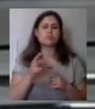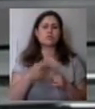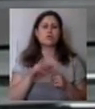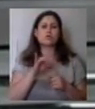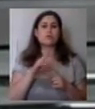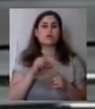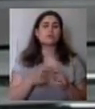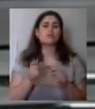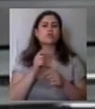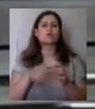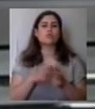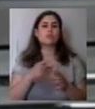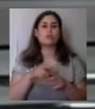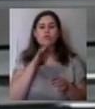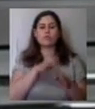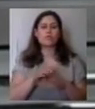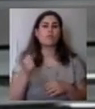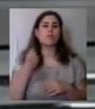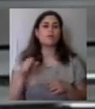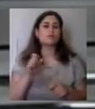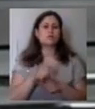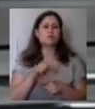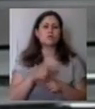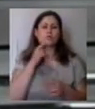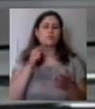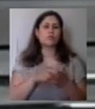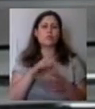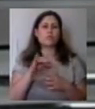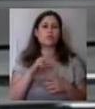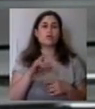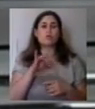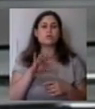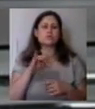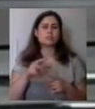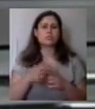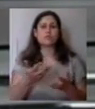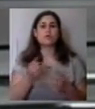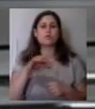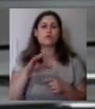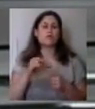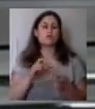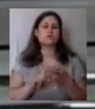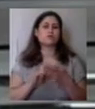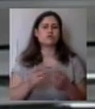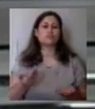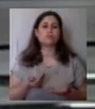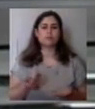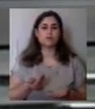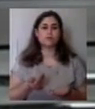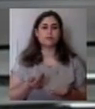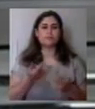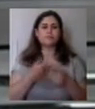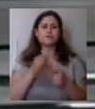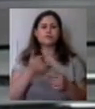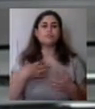на Донеччині під час виконання бойового завдання він потрапив під мінометний обстріл та отримав травми, несумісні із життям. У день